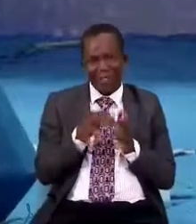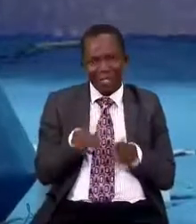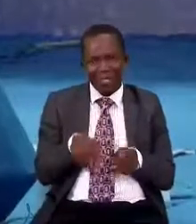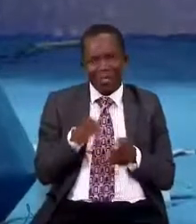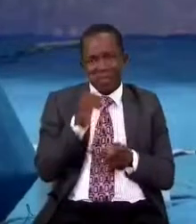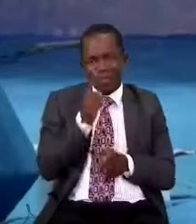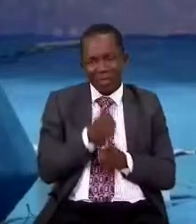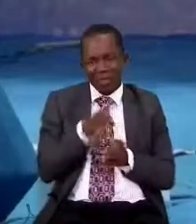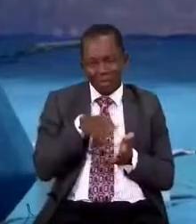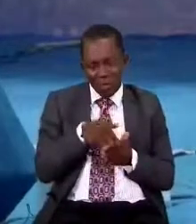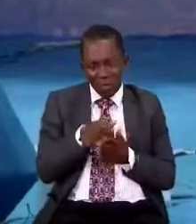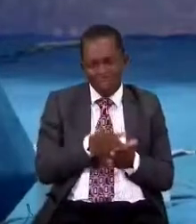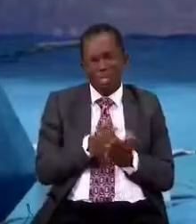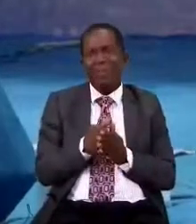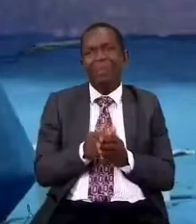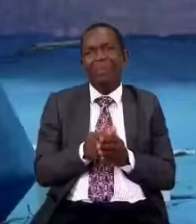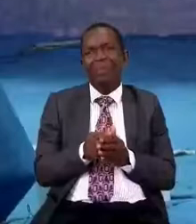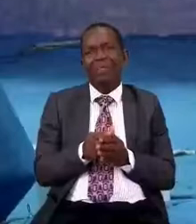et je l'ai touché